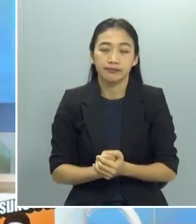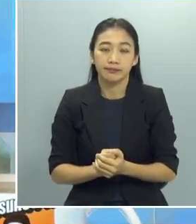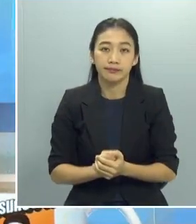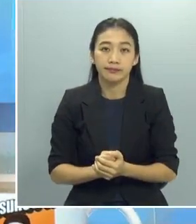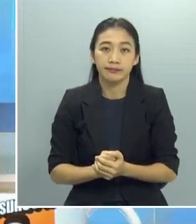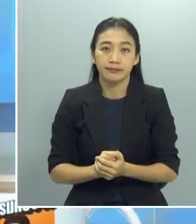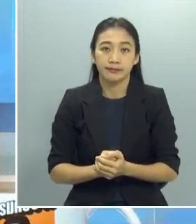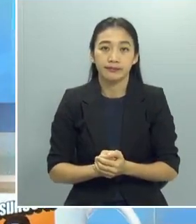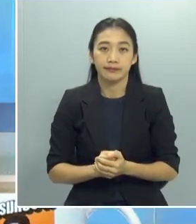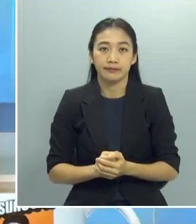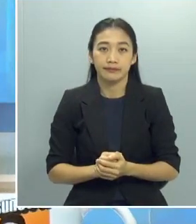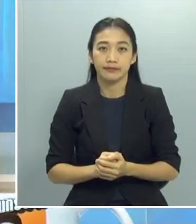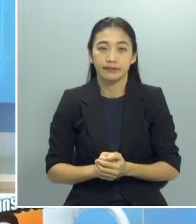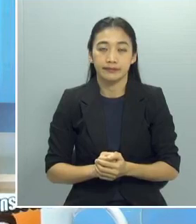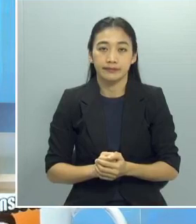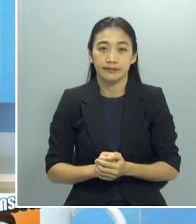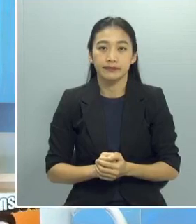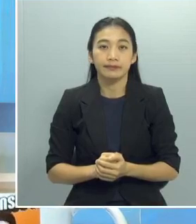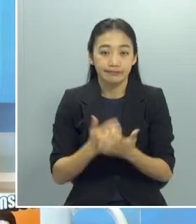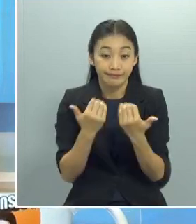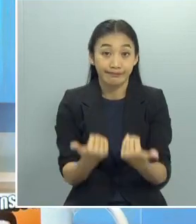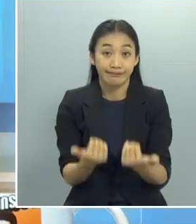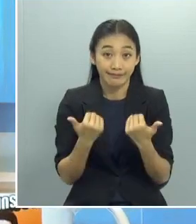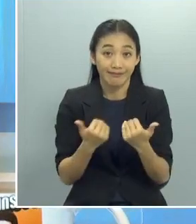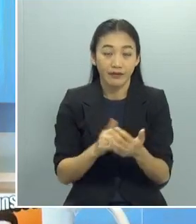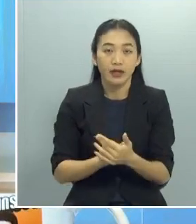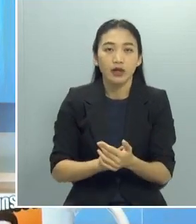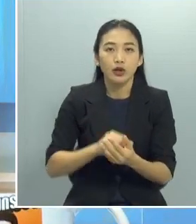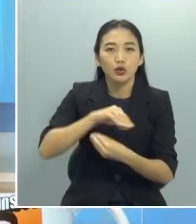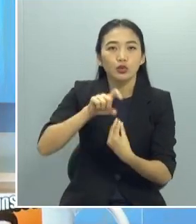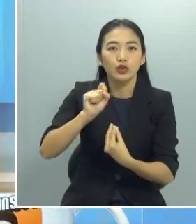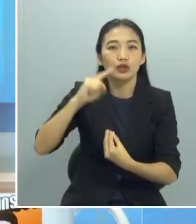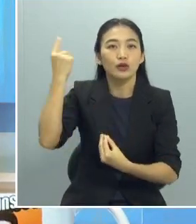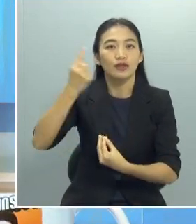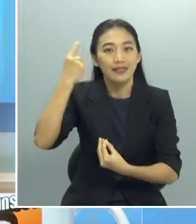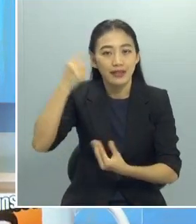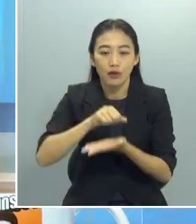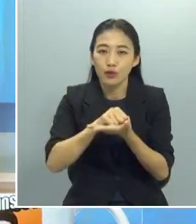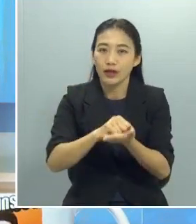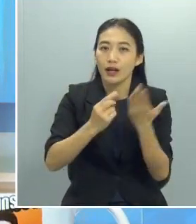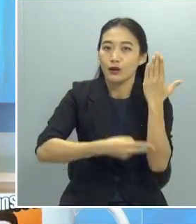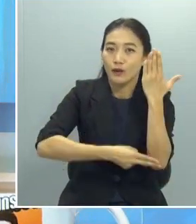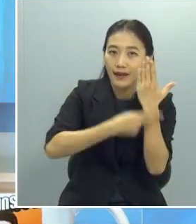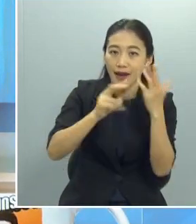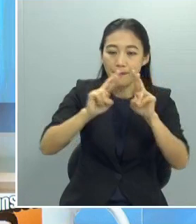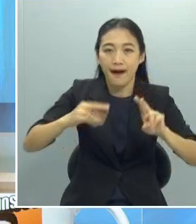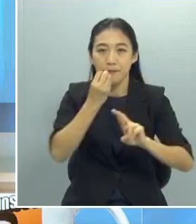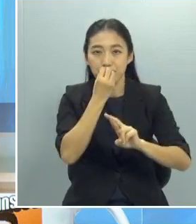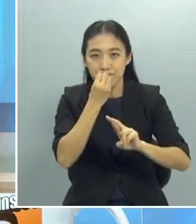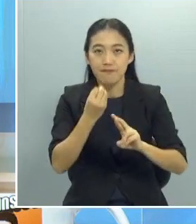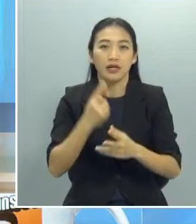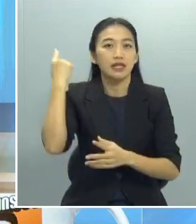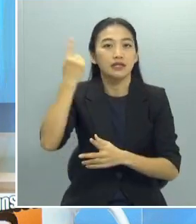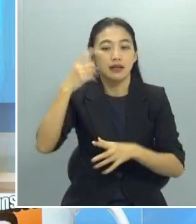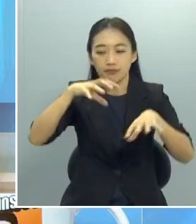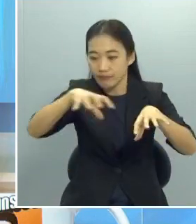บอกขณะนี้ผู้ประกอบการธุรกิจท่องเที่ยวและบริการรวมถึงโรงแรมร้านอาหารสถานบันเทิงคาดหวังให้